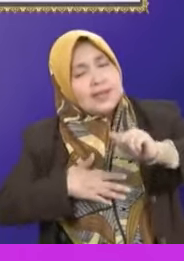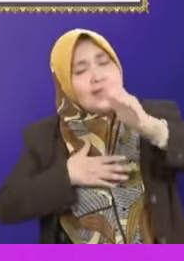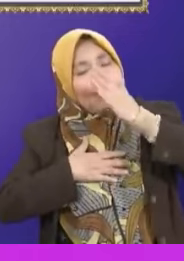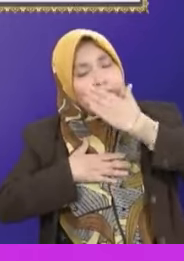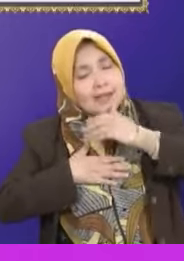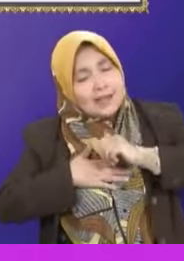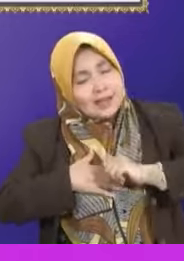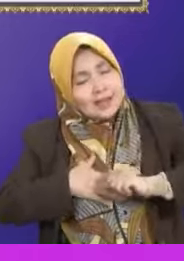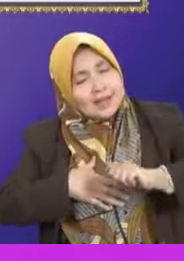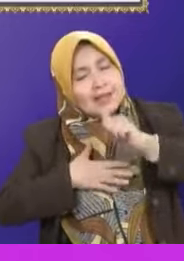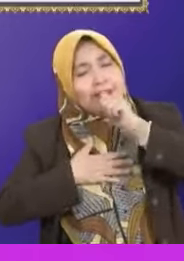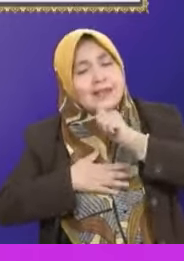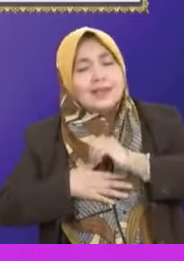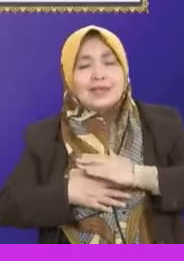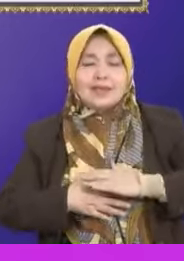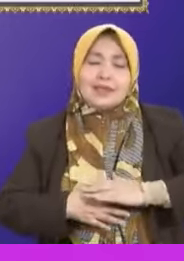الصابرين